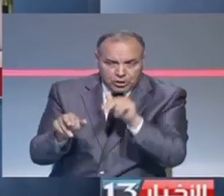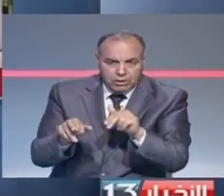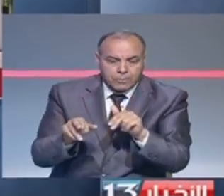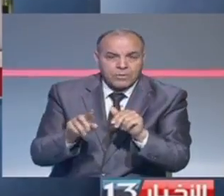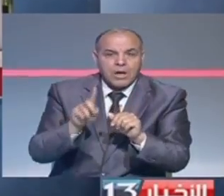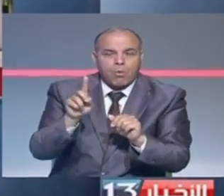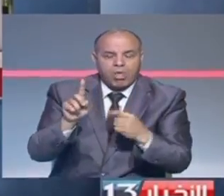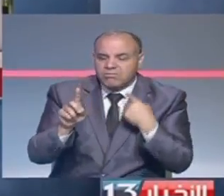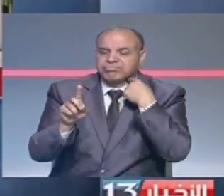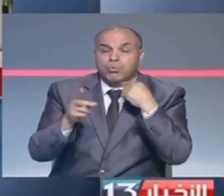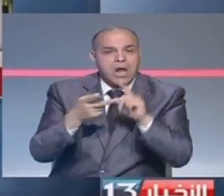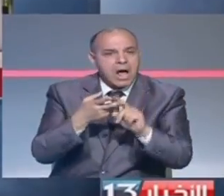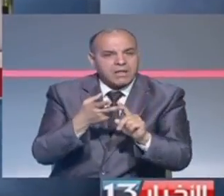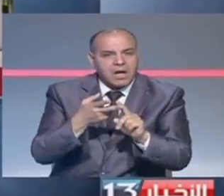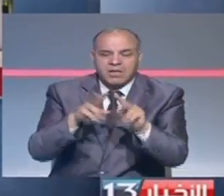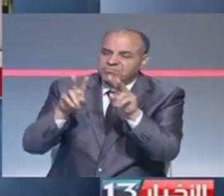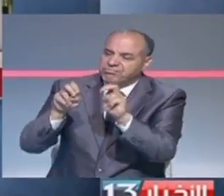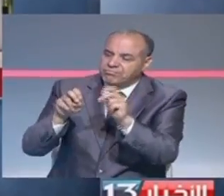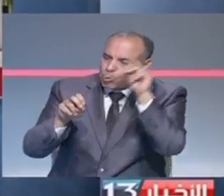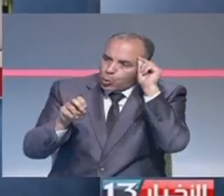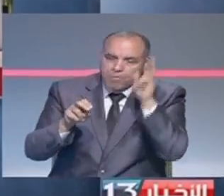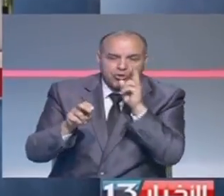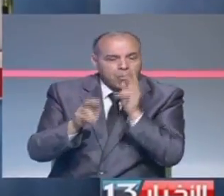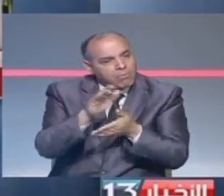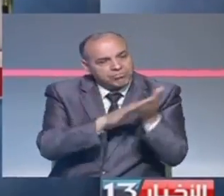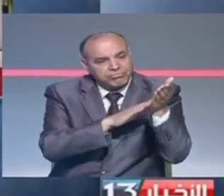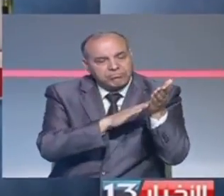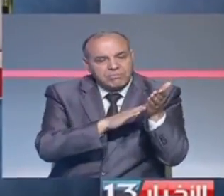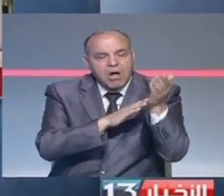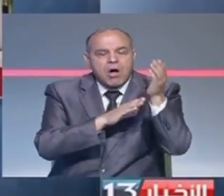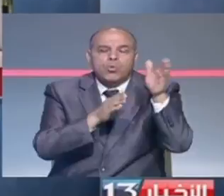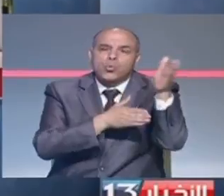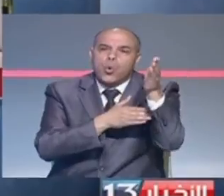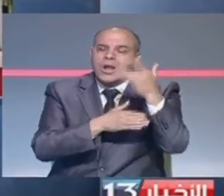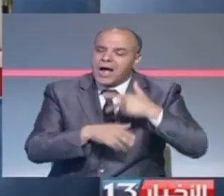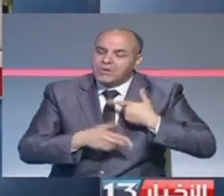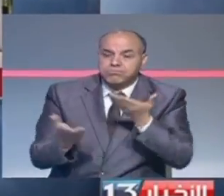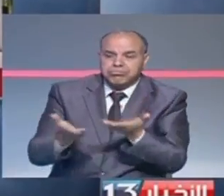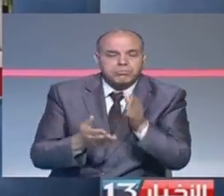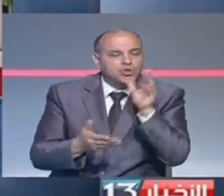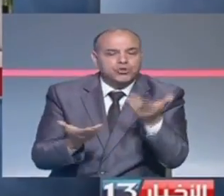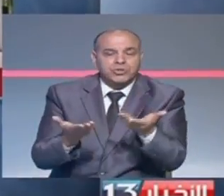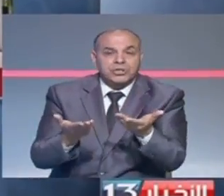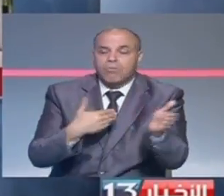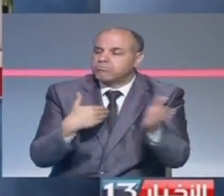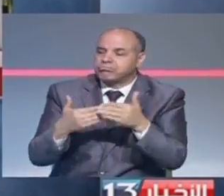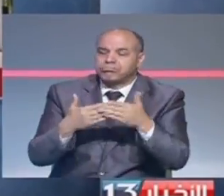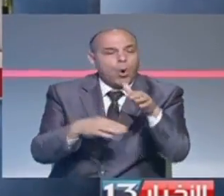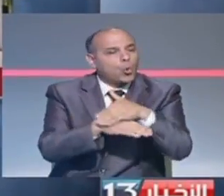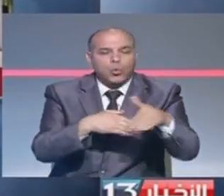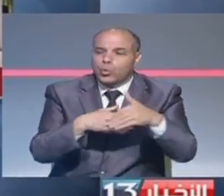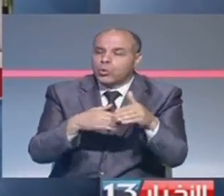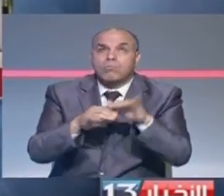وجدوا انفسهم عالقين وغير قادرين على العوده الى دول الاستقبال التي اغلقت حدودها